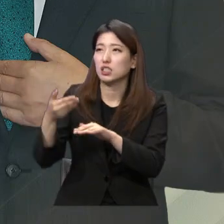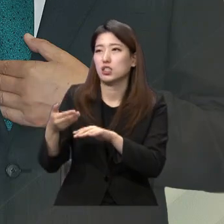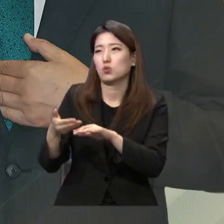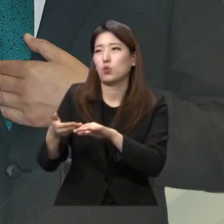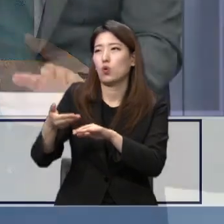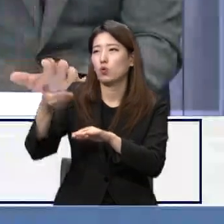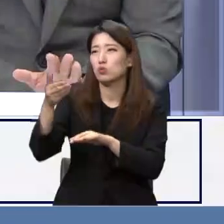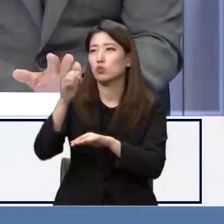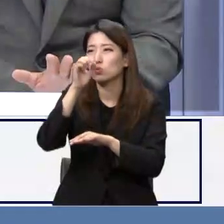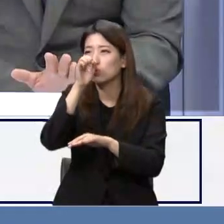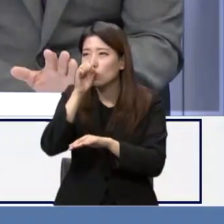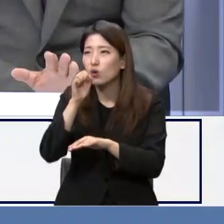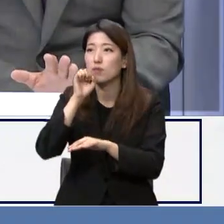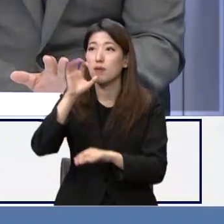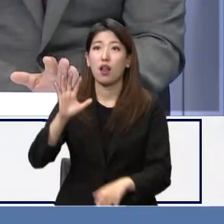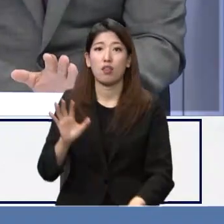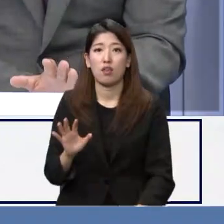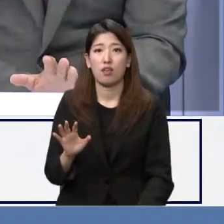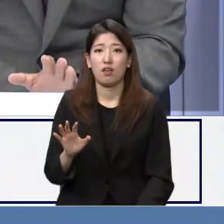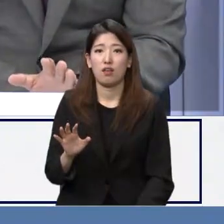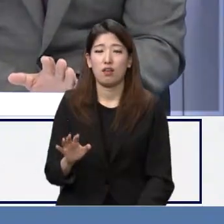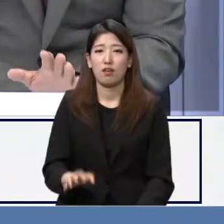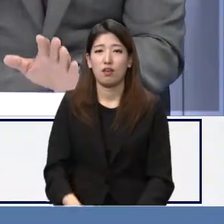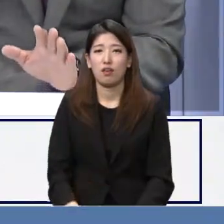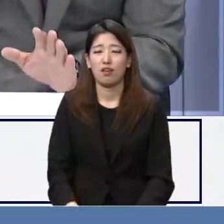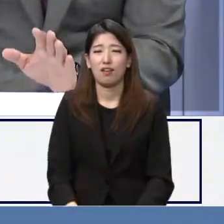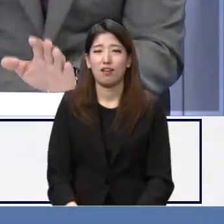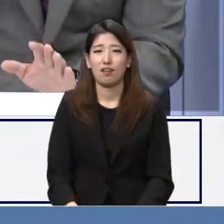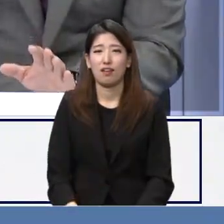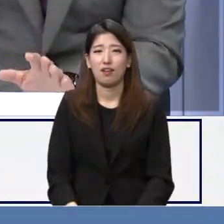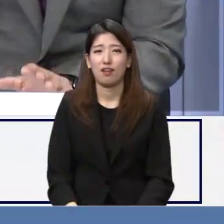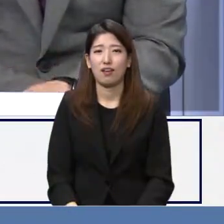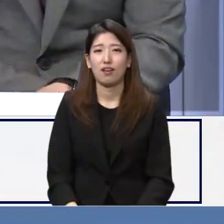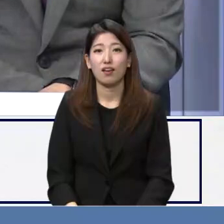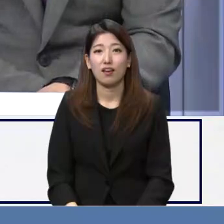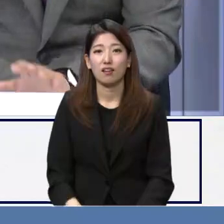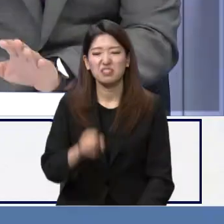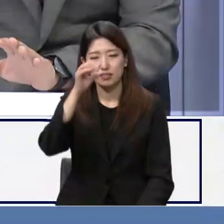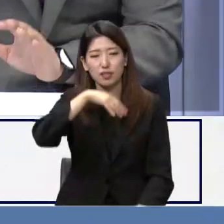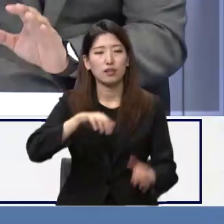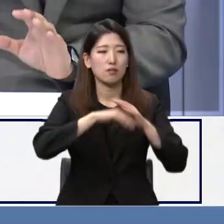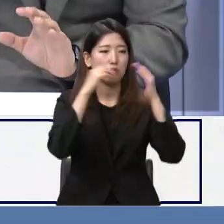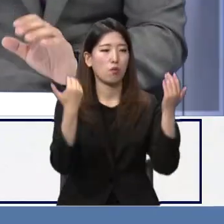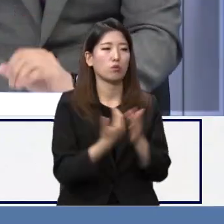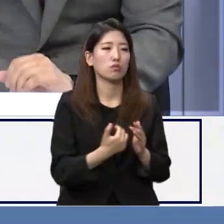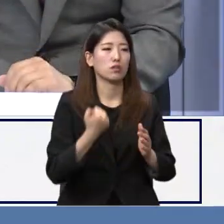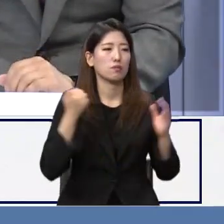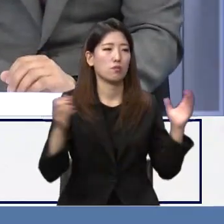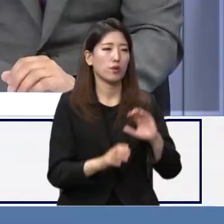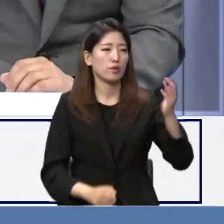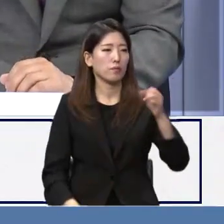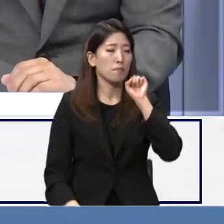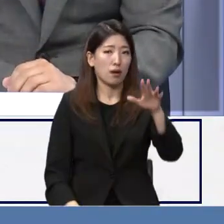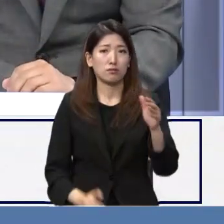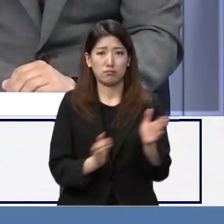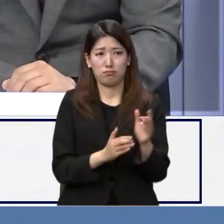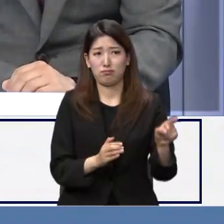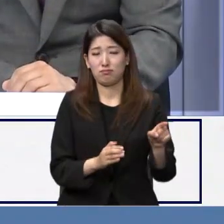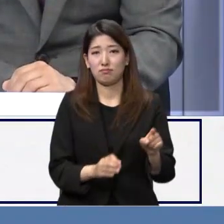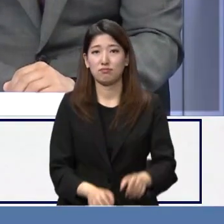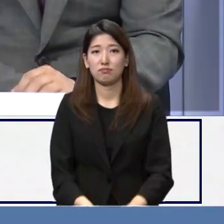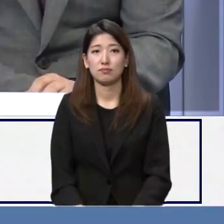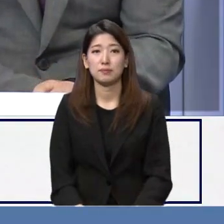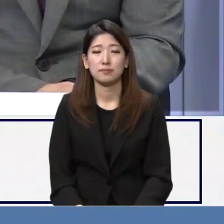것은 상당히 이재명 대표가 어떤 면에선 좀 껄끄럽게 느낀다는 것으로도 느끼고요 그리고 또 하나 통화 중에서 몸을 추스리면